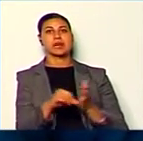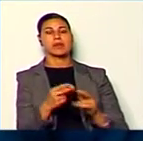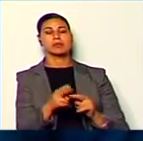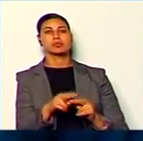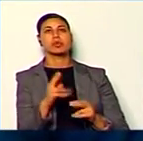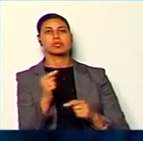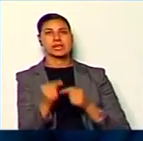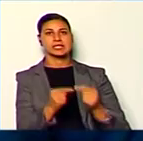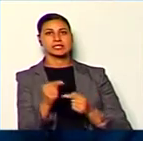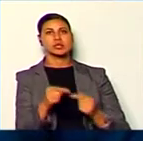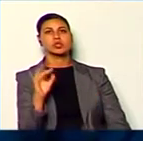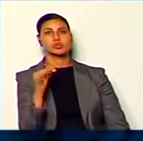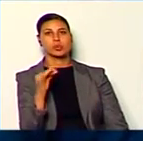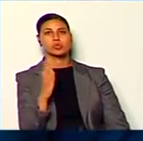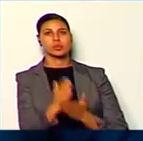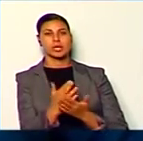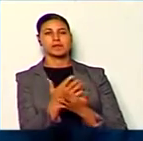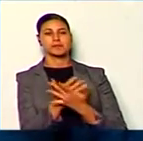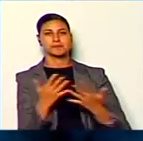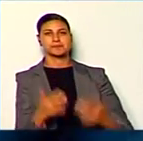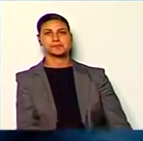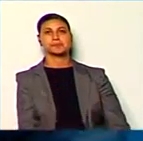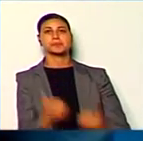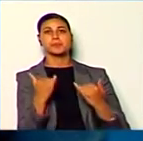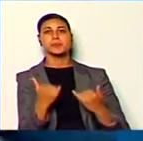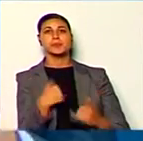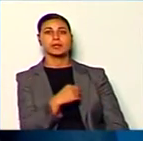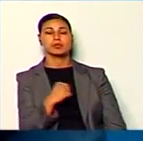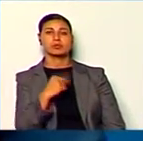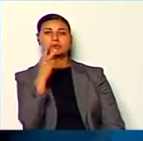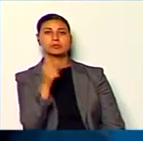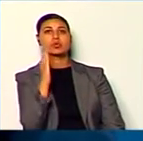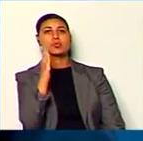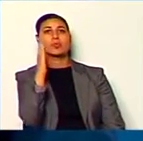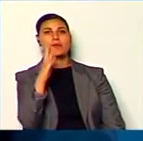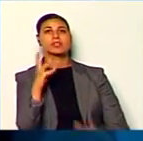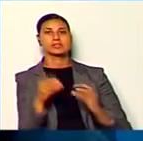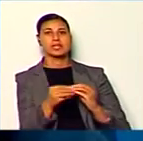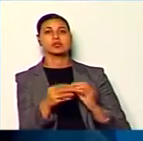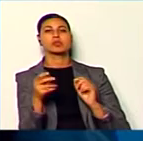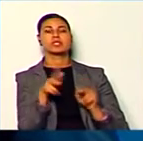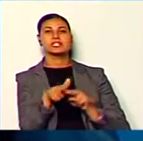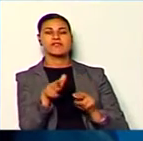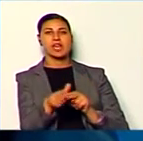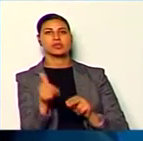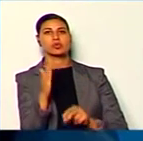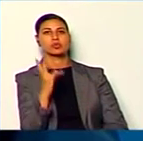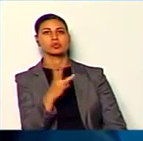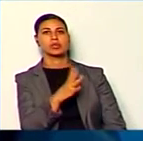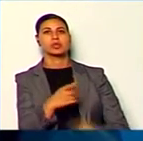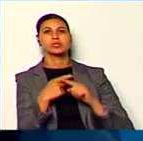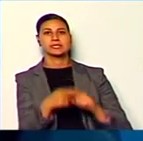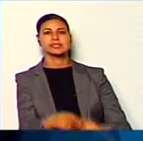რომ ეს არის ტრადიციული ისტორიული დარგი და ასე შემდეგ. ეხლა მე როგორ წარმომიდგენია მომავალი ზოგადად რთულები და როგორ უნდა ჩამოყალიბდეს